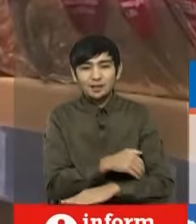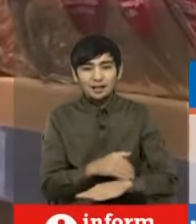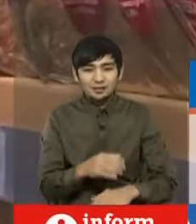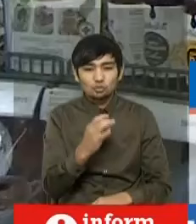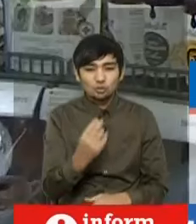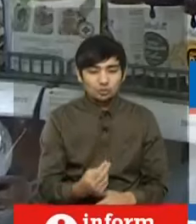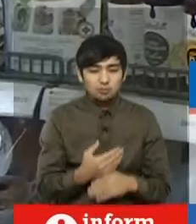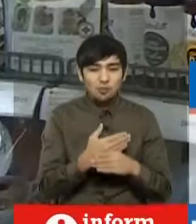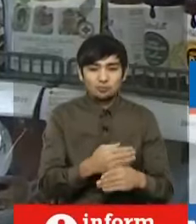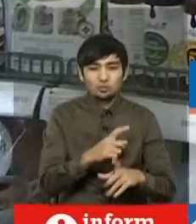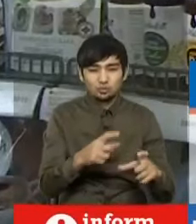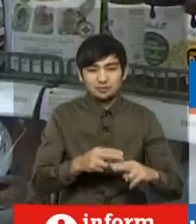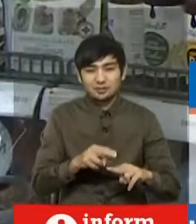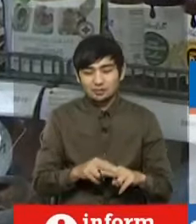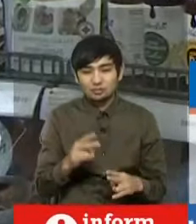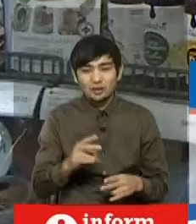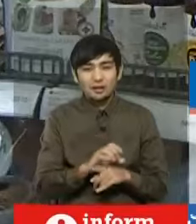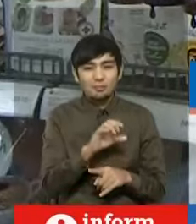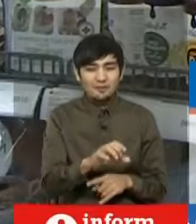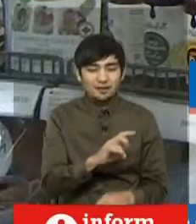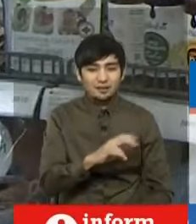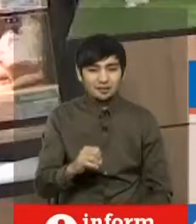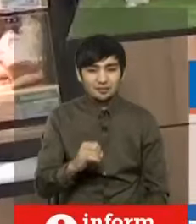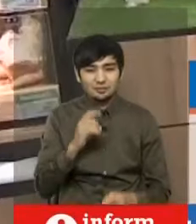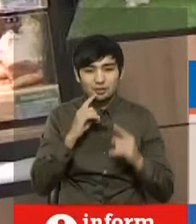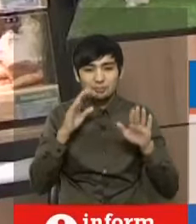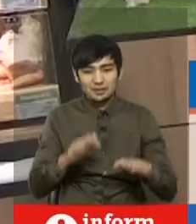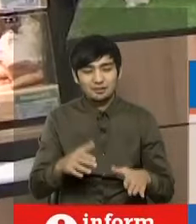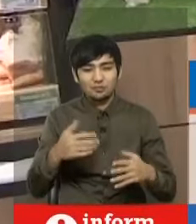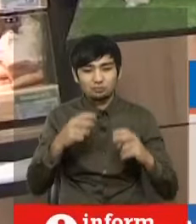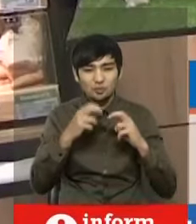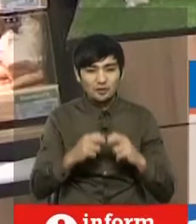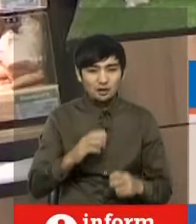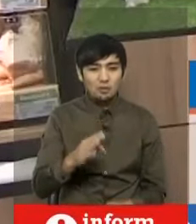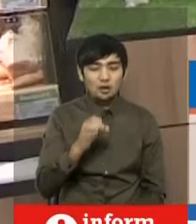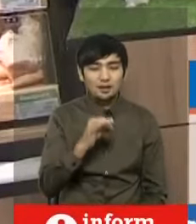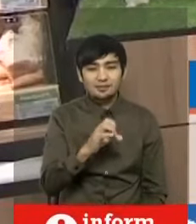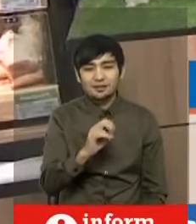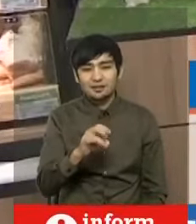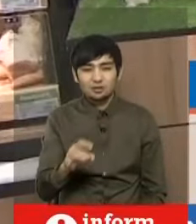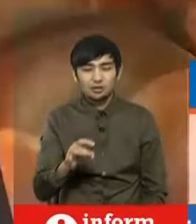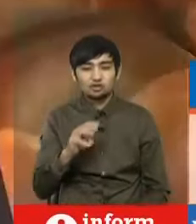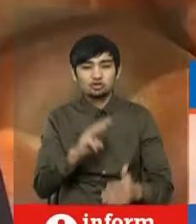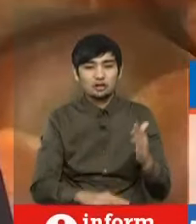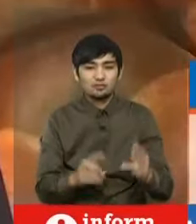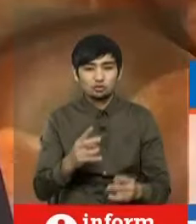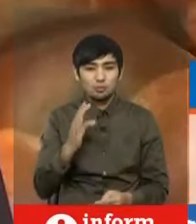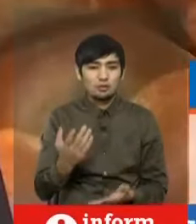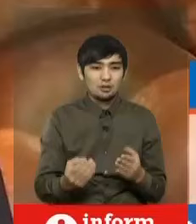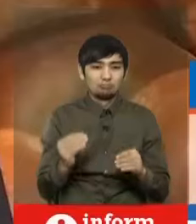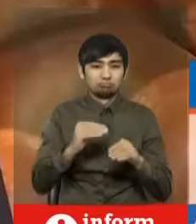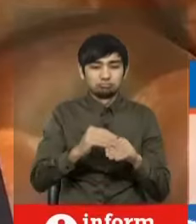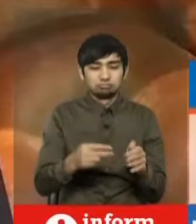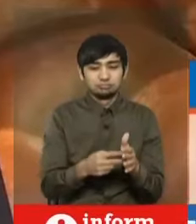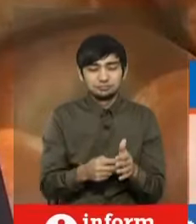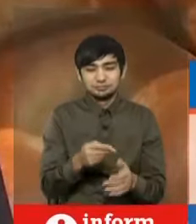уязвимых слоёв населения они направили на рассмотрение мажилис монов также сенаторы считают необходимым введение штрафов за превышение этой